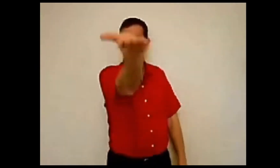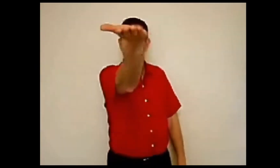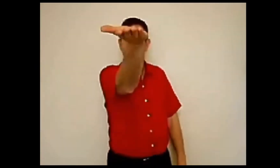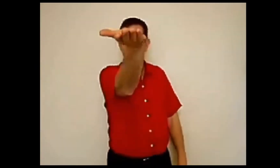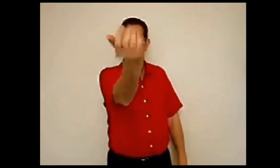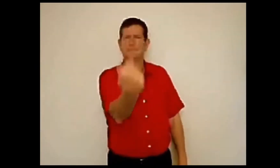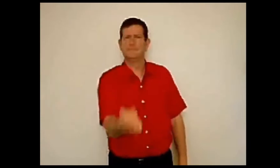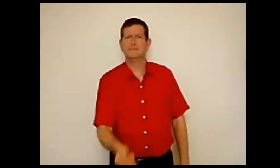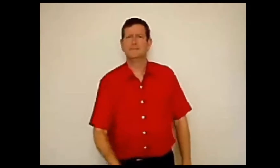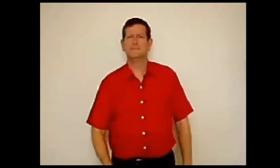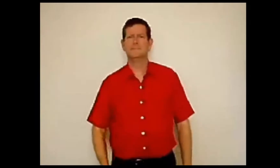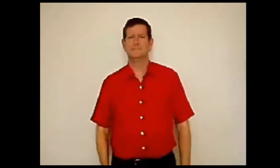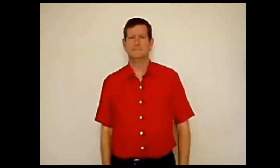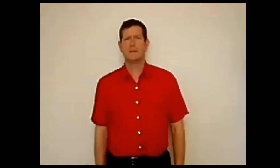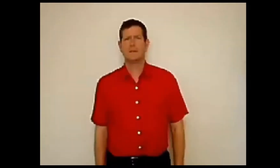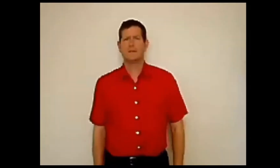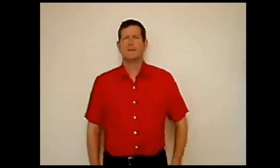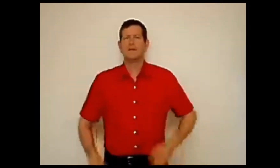Se lever.